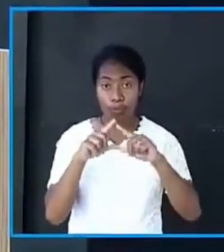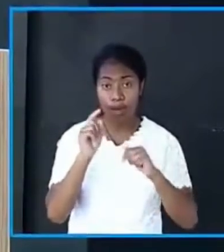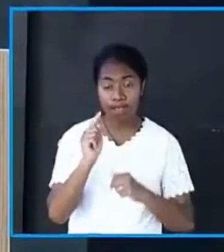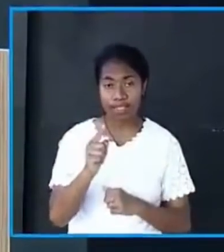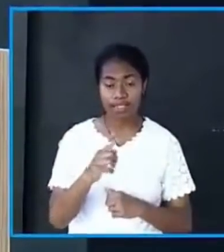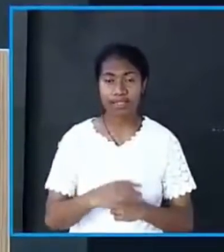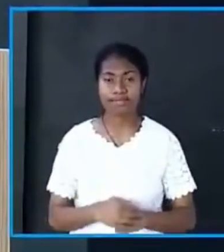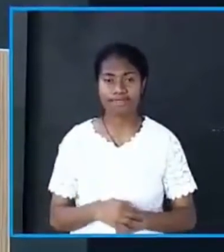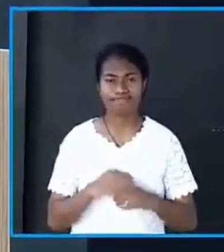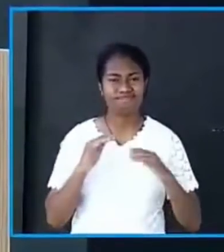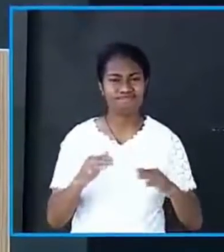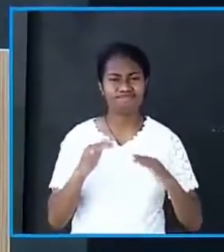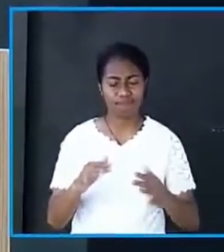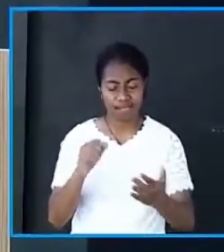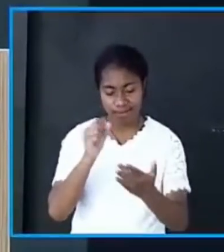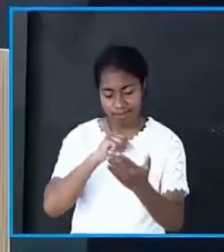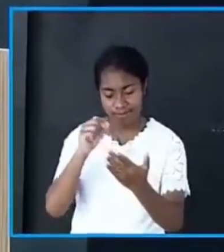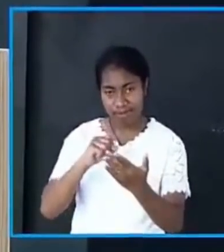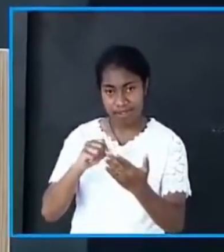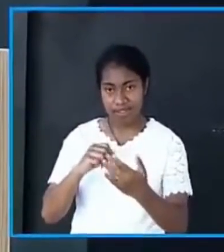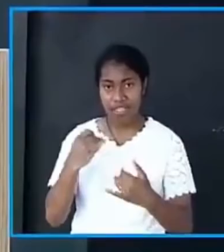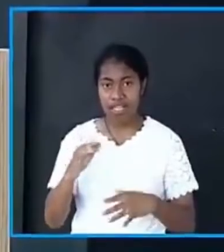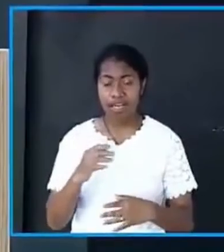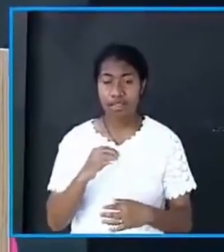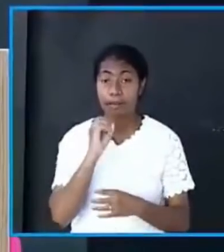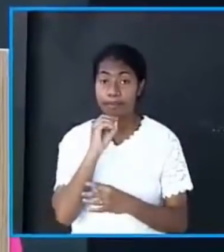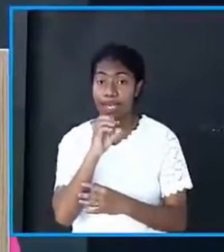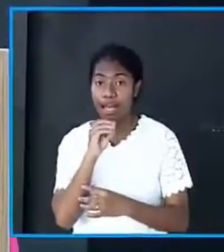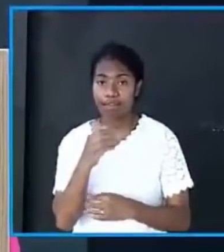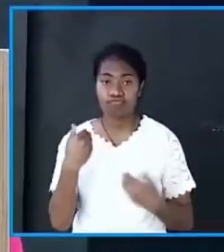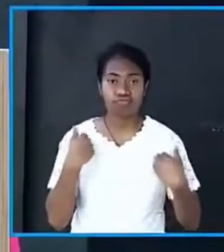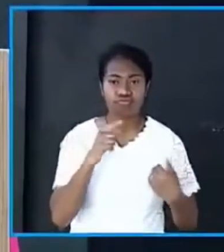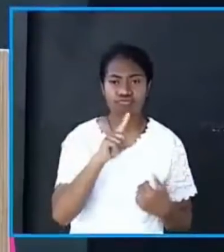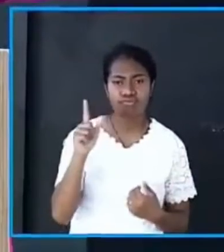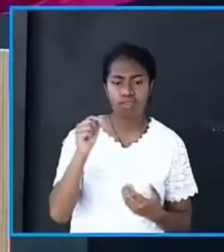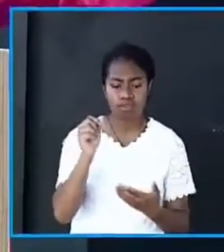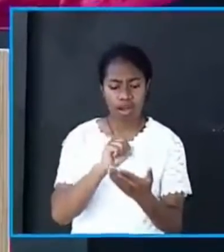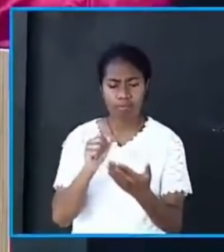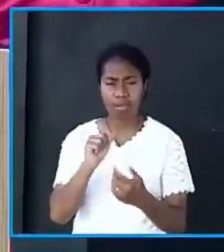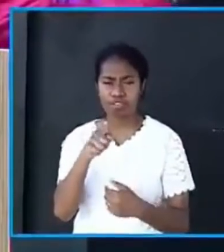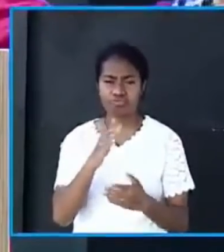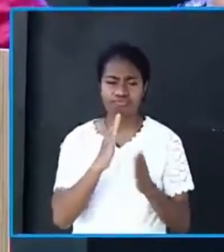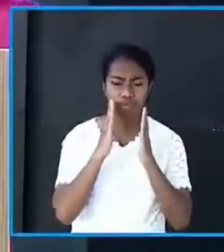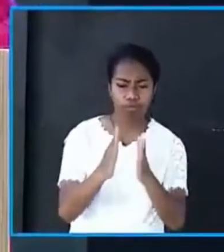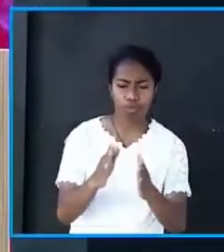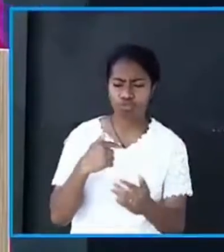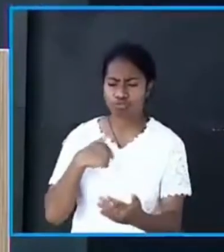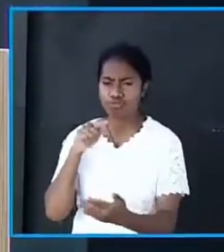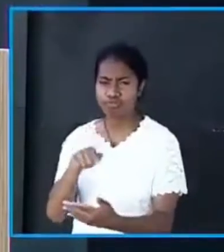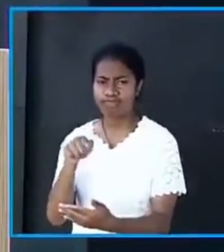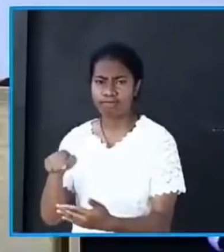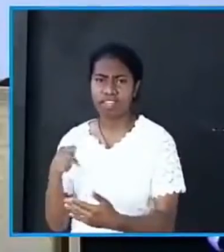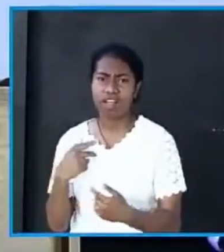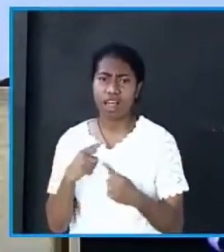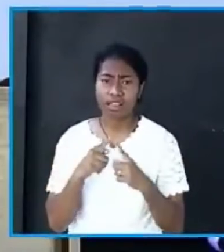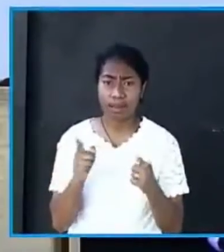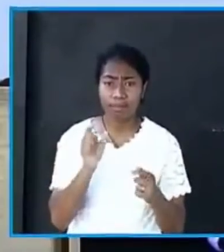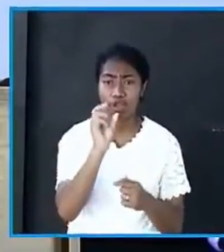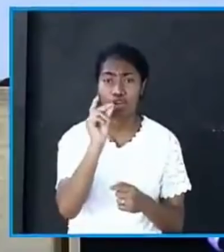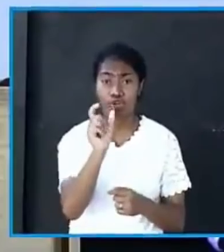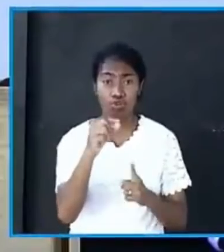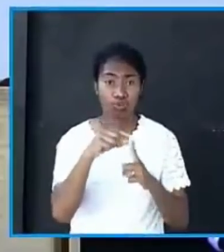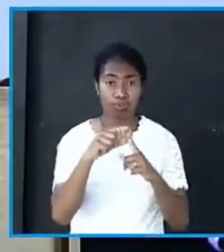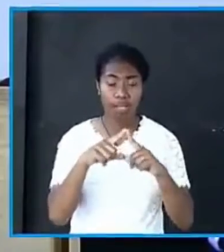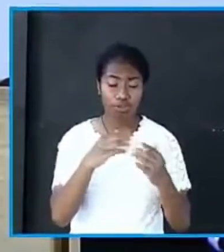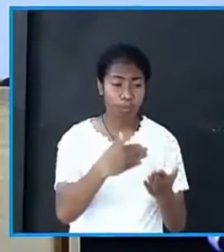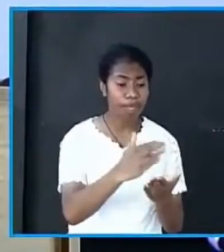banyak penafsir atau banyak pandangan mendefinisikan gambar itu kepada ini ini sudah Chan rupa itu menuju